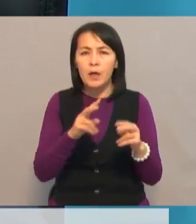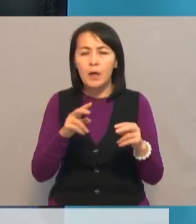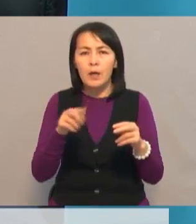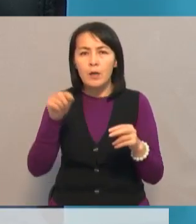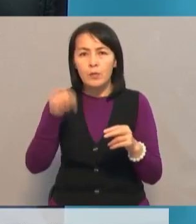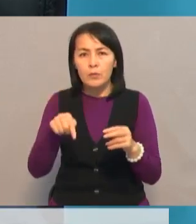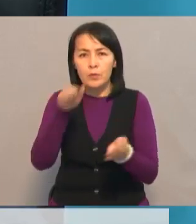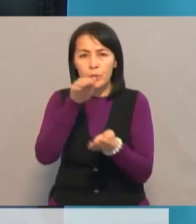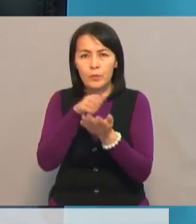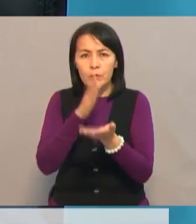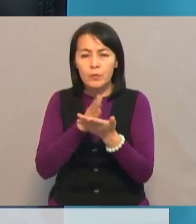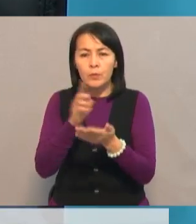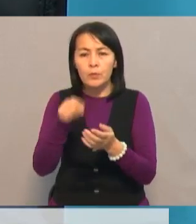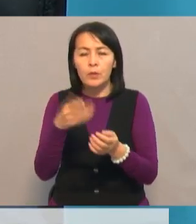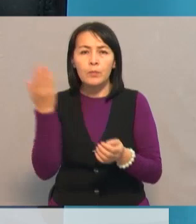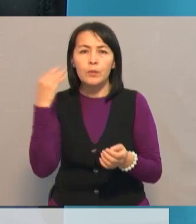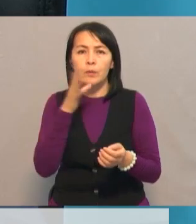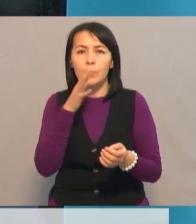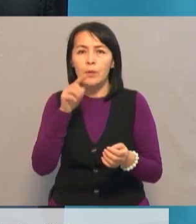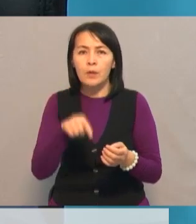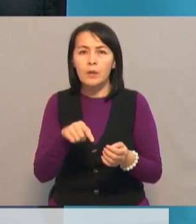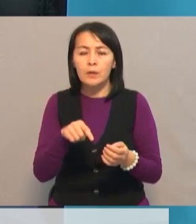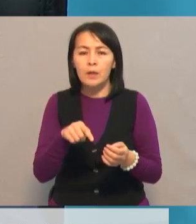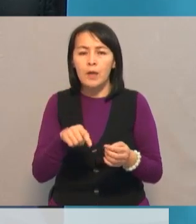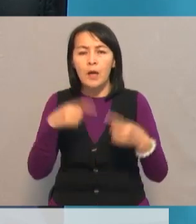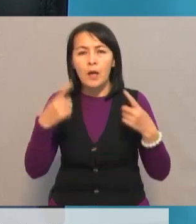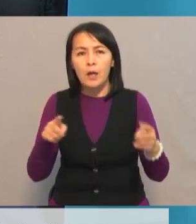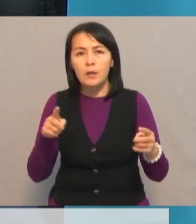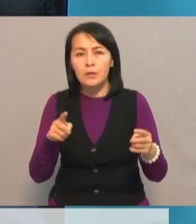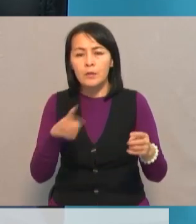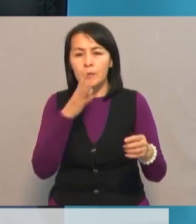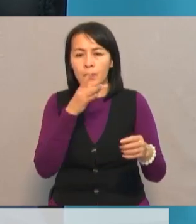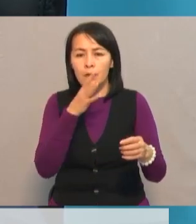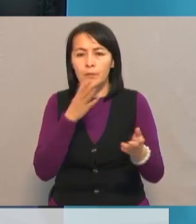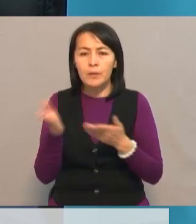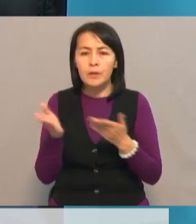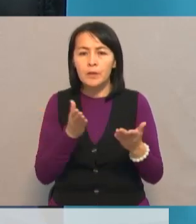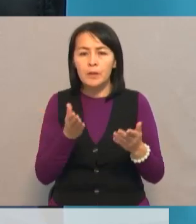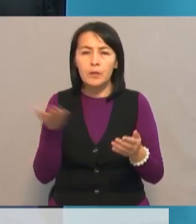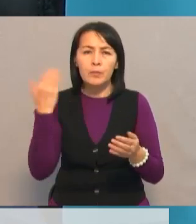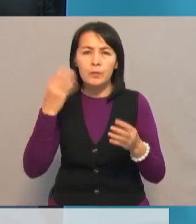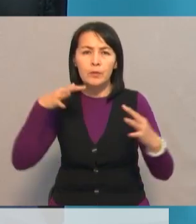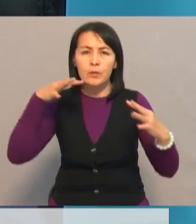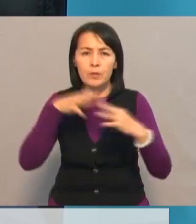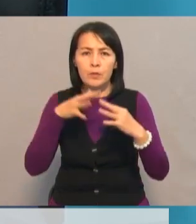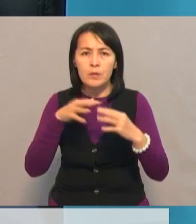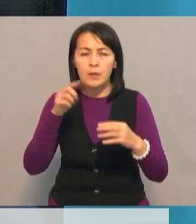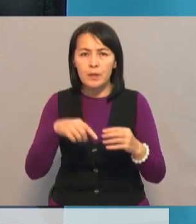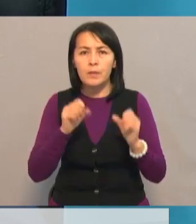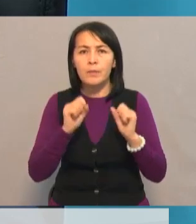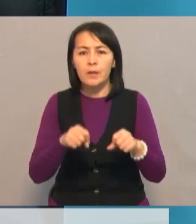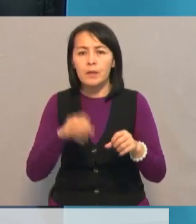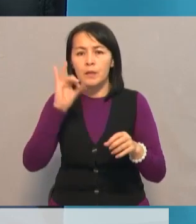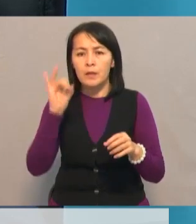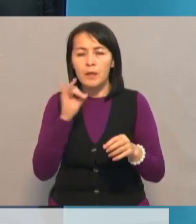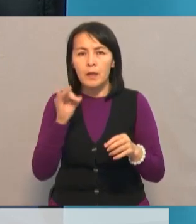тұр. Біреулер оғанда кезінде басын сұлықпен деген кезінде созақ көтерілісін басқан дегенде. Енді мақылы